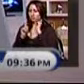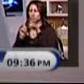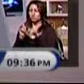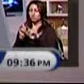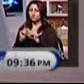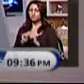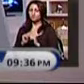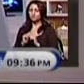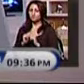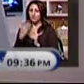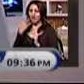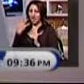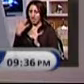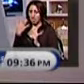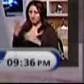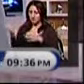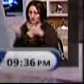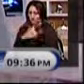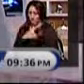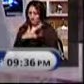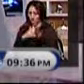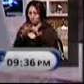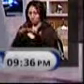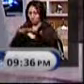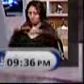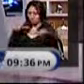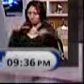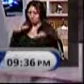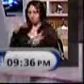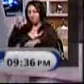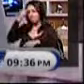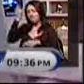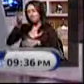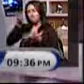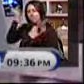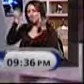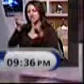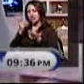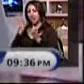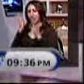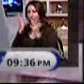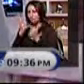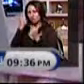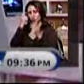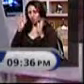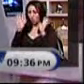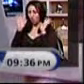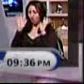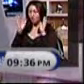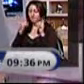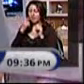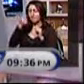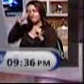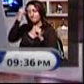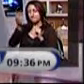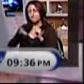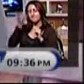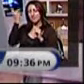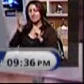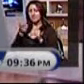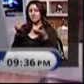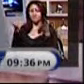ينزل يوم 30/6. لا انا ما قلتش اتوقع، انا قلت لو قلت ما اعرفش هم الموضوع هيمشي ازاي، بس انا معايا لما يبقى